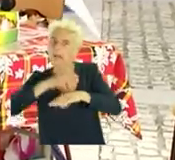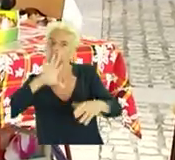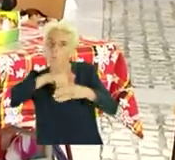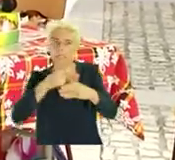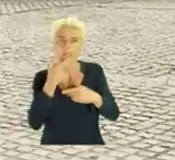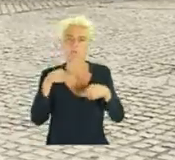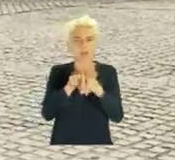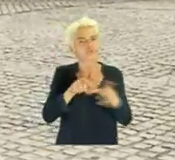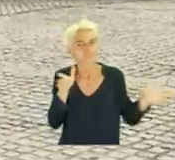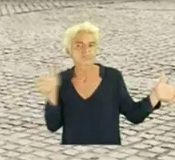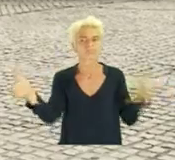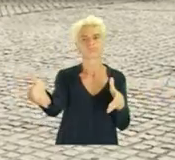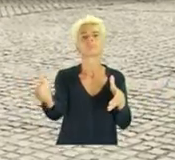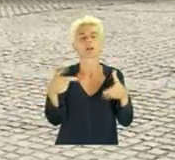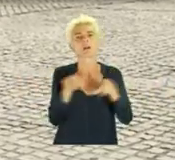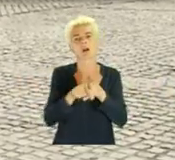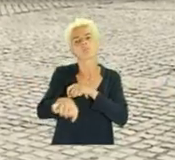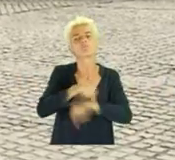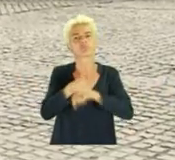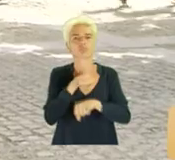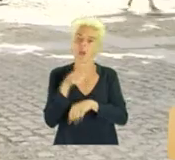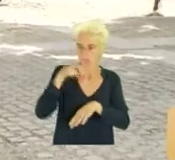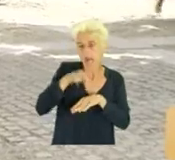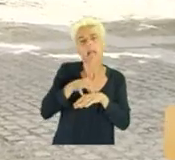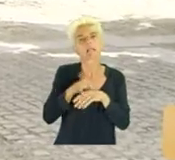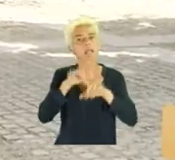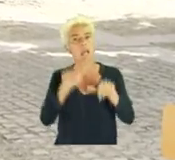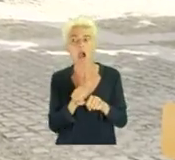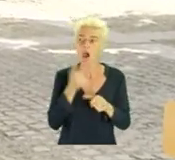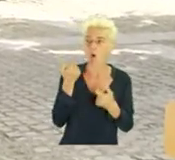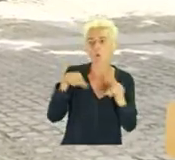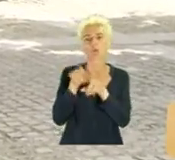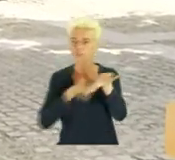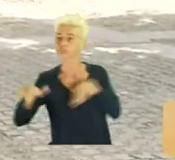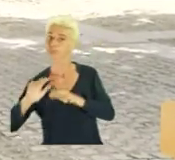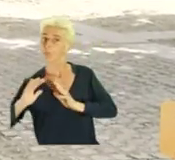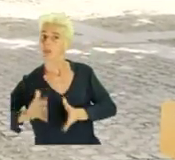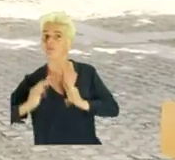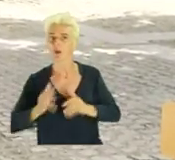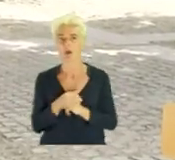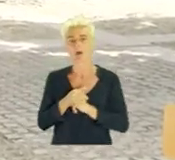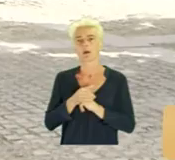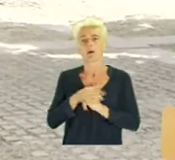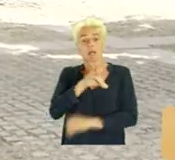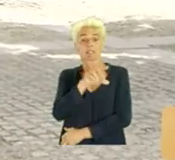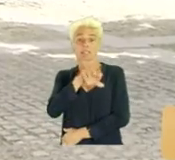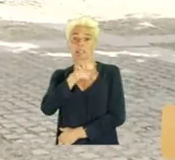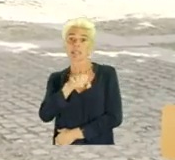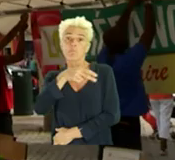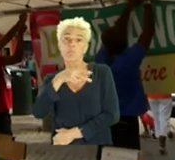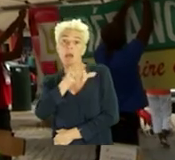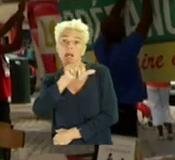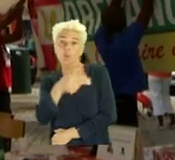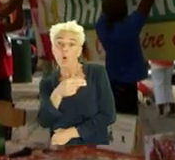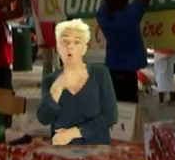des personnes aussi qui ne sont pas pour autant drépanocytaires, mais qui s'associent à notre cause. Puisque notre slogan, c'est Drépano ou pas,